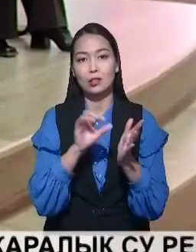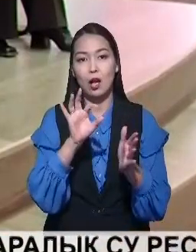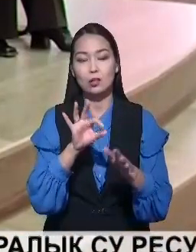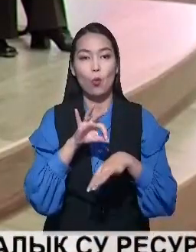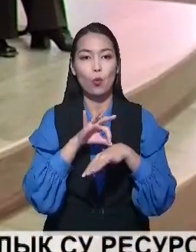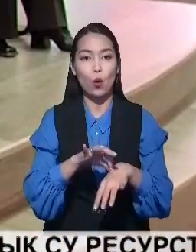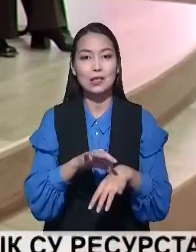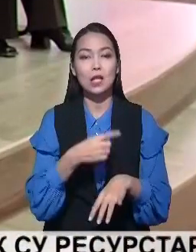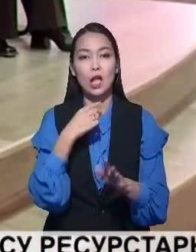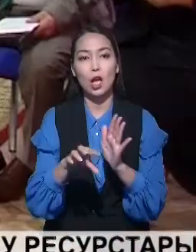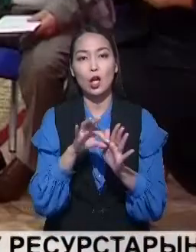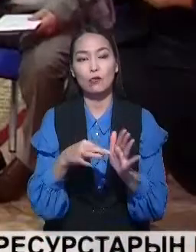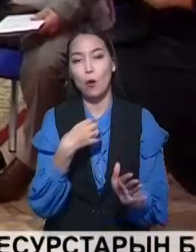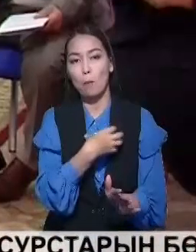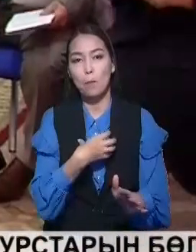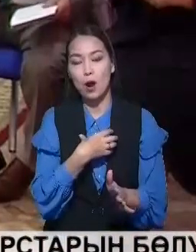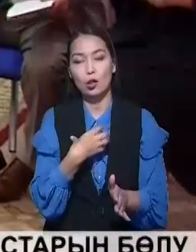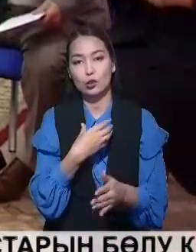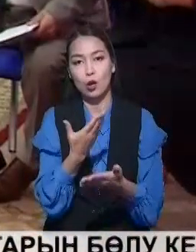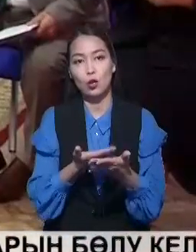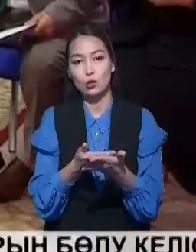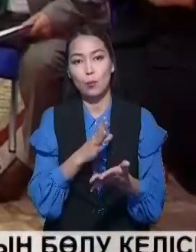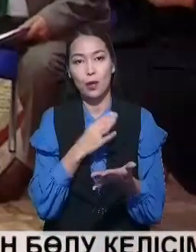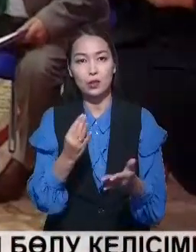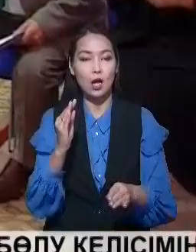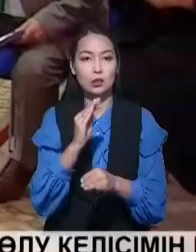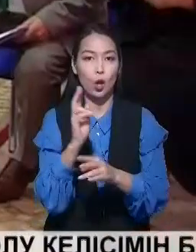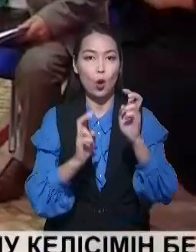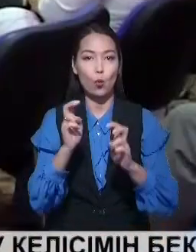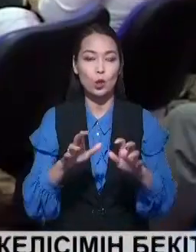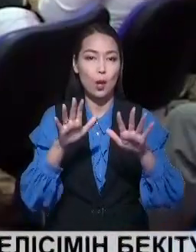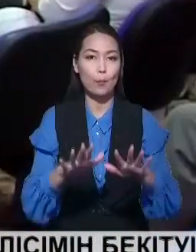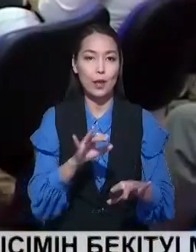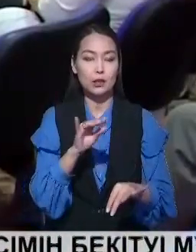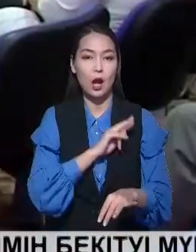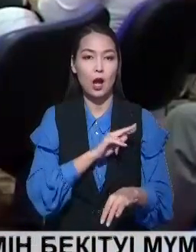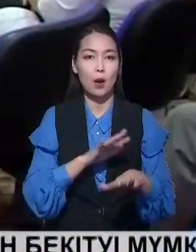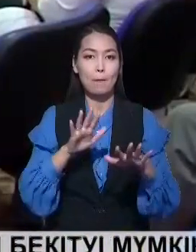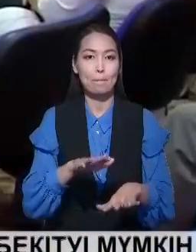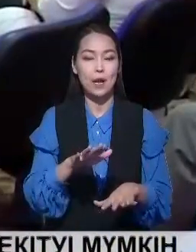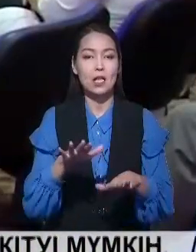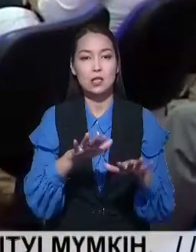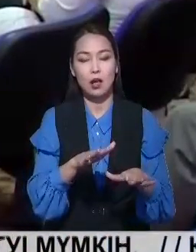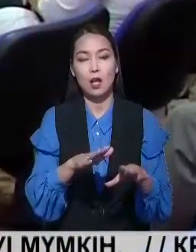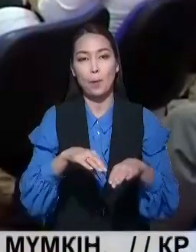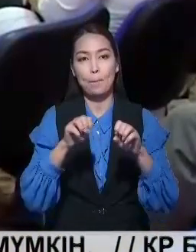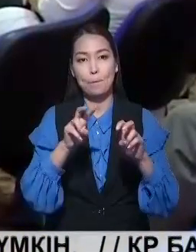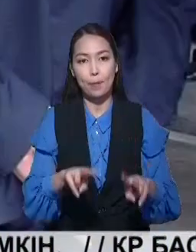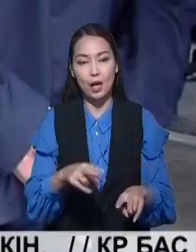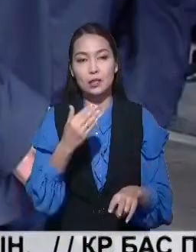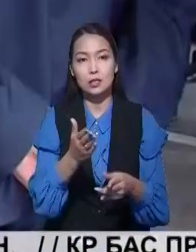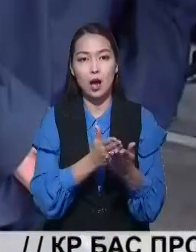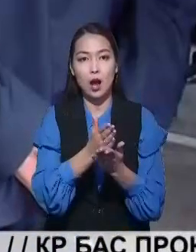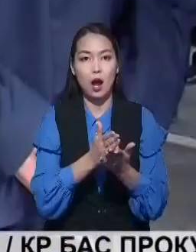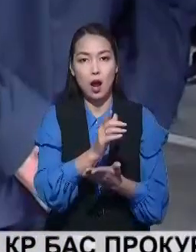қазанда өтетін референдумның маңызын түсіндірді. Оған қоса қаладағы өндіріс орындары мен қызметтік мекемелердің мамандары сондай-ақ